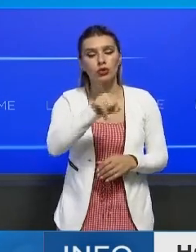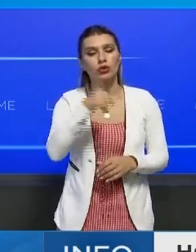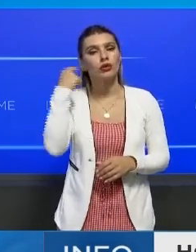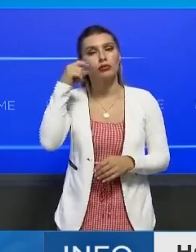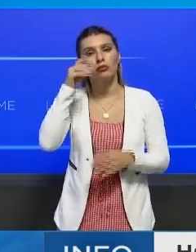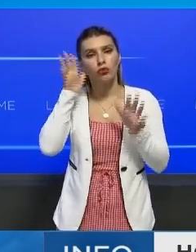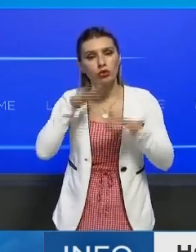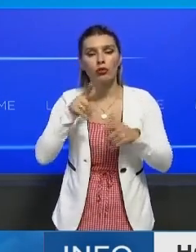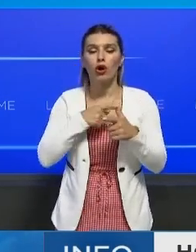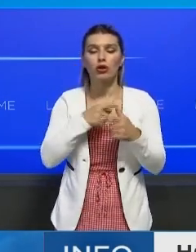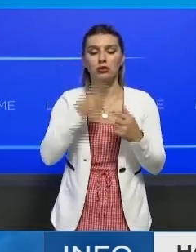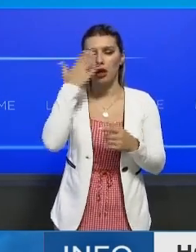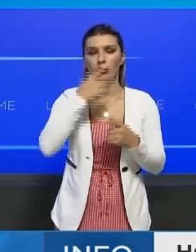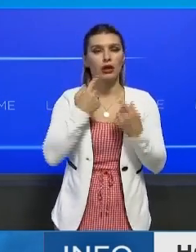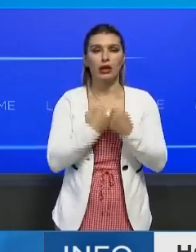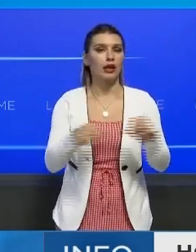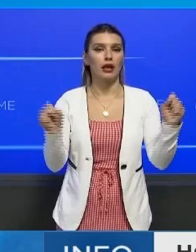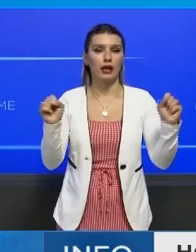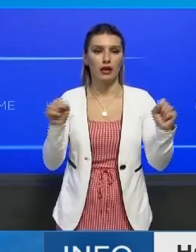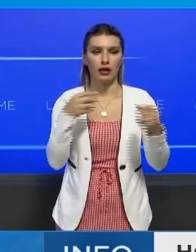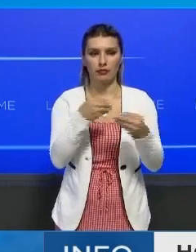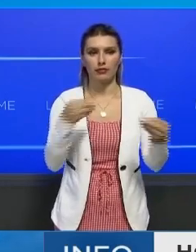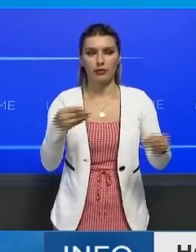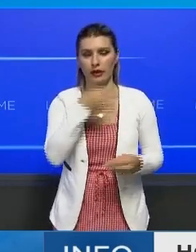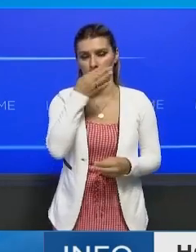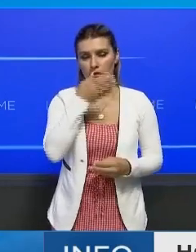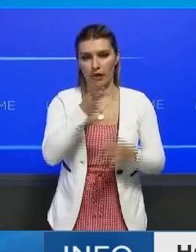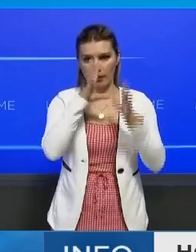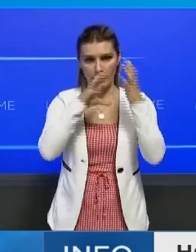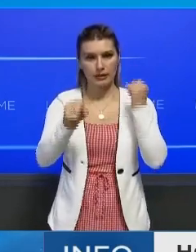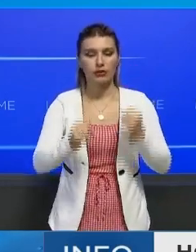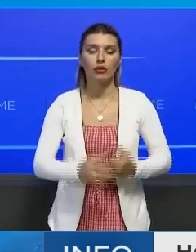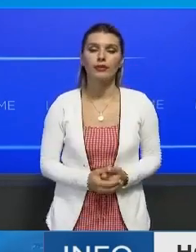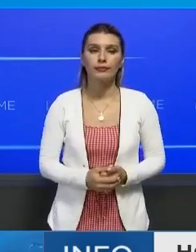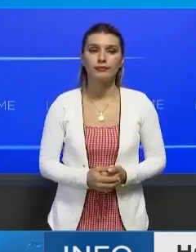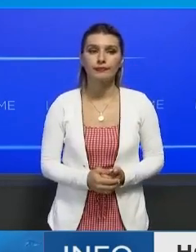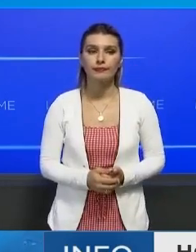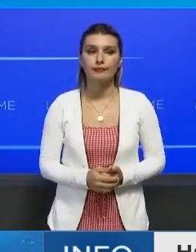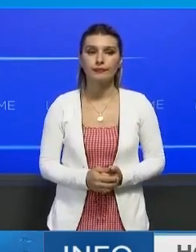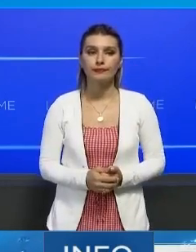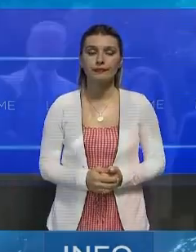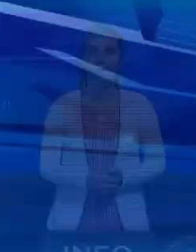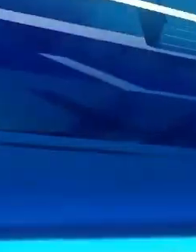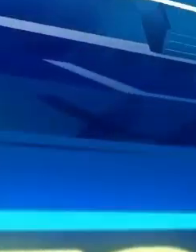diskriminim, ka shkruar ambasadori Hovenier në Twitter.